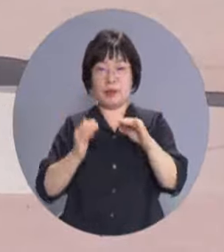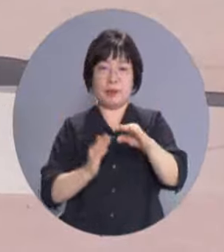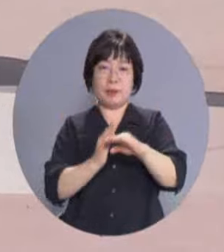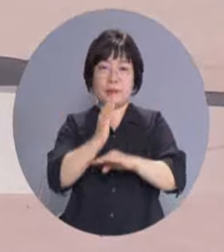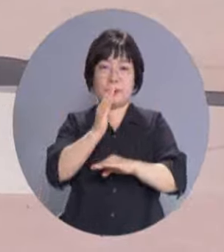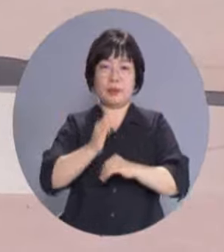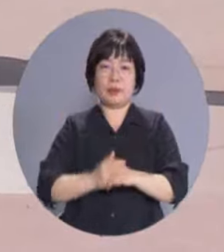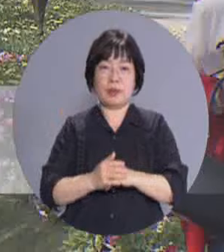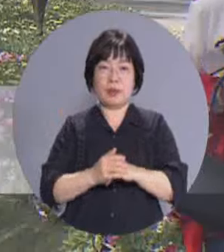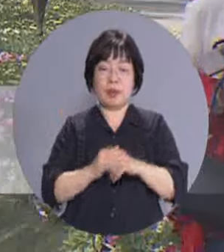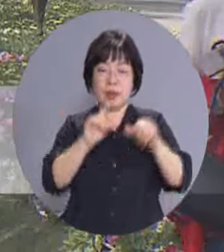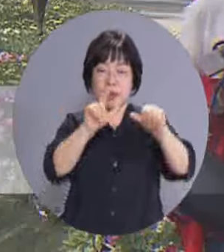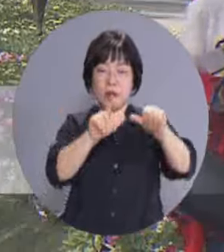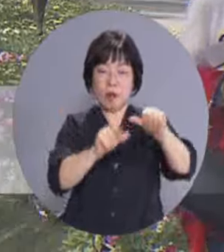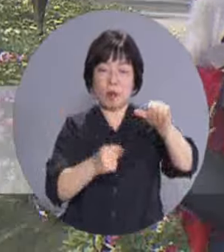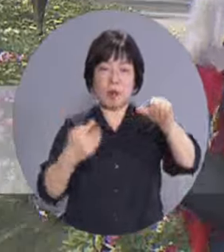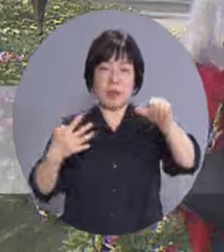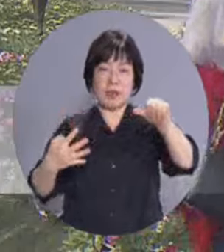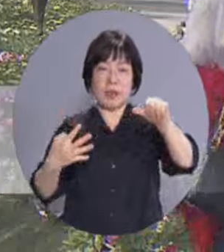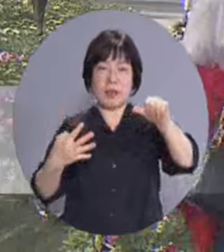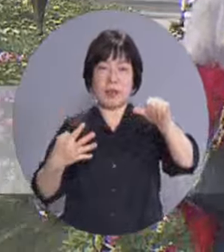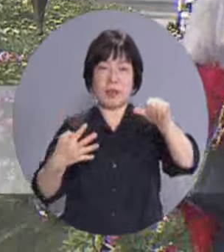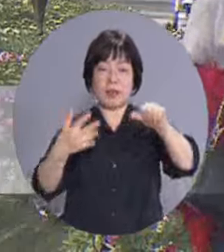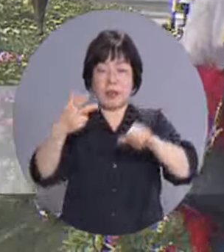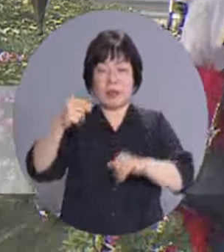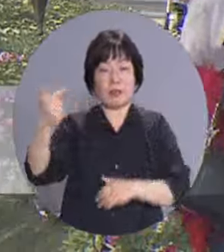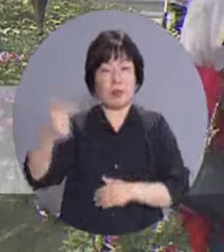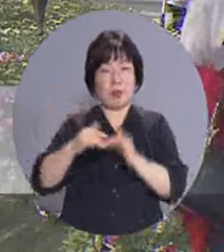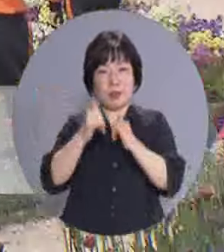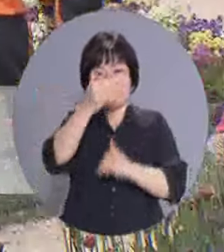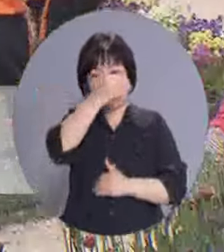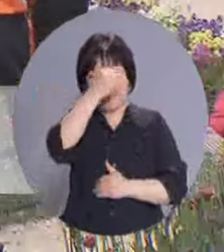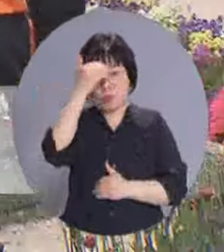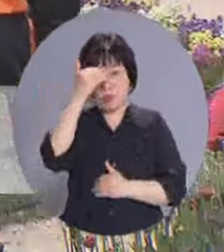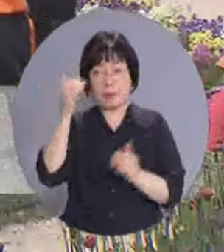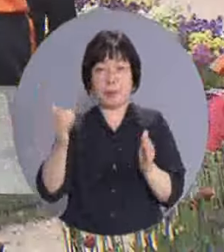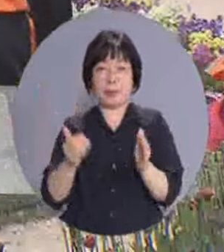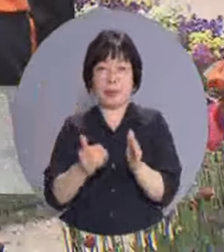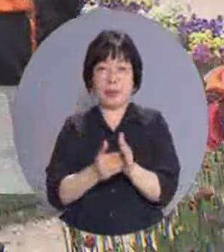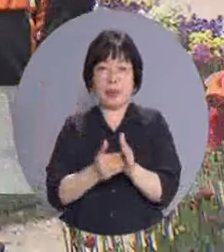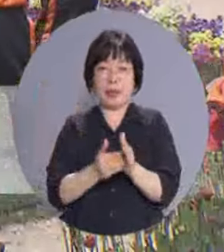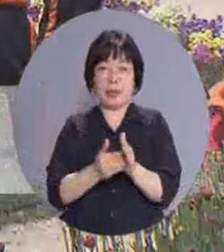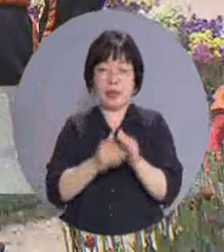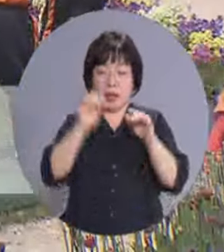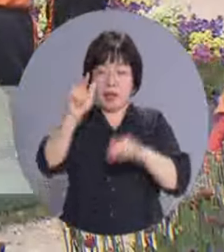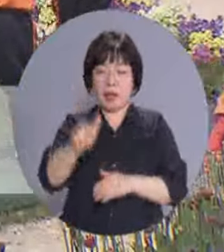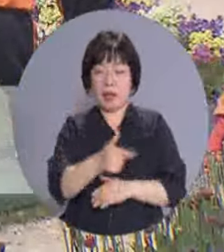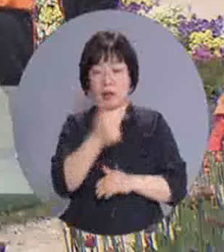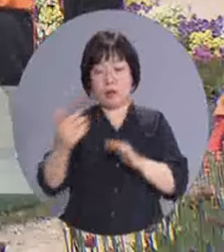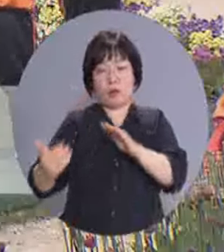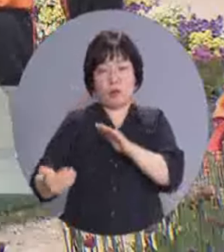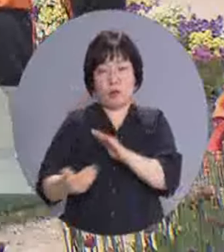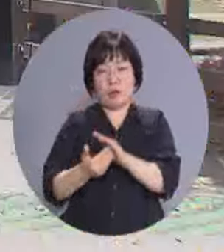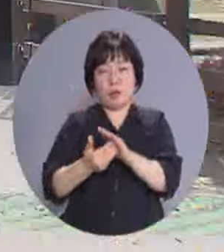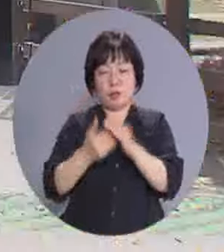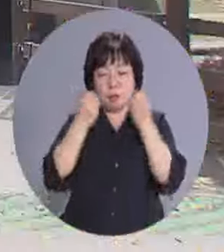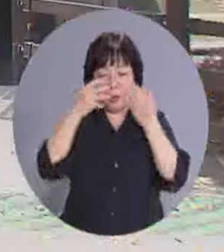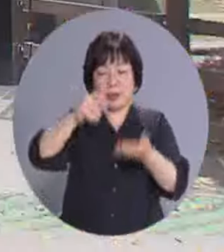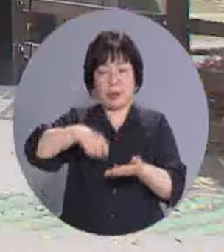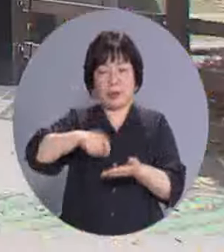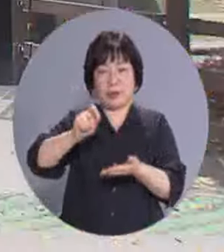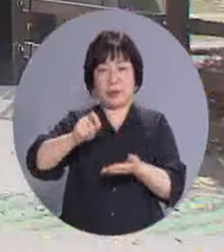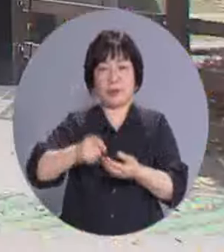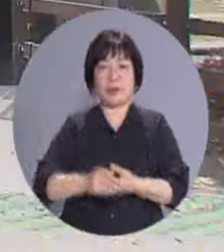넘어섰다고 날 하루 전인 지난 4일 7만 6천여명의 관람 계기 방문해 1일 최다 기록을 경신했다고